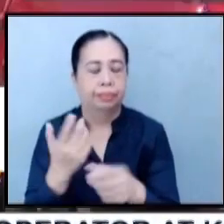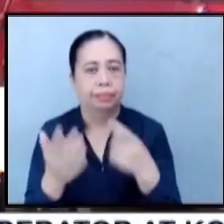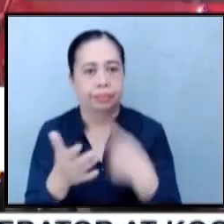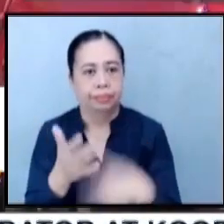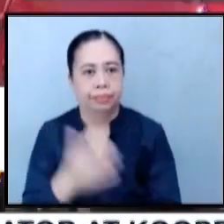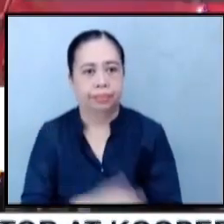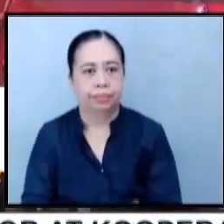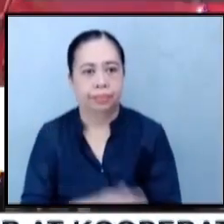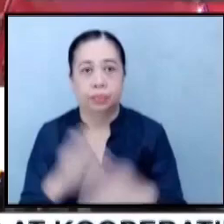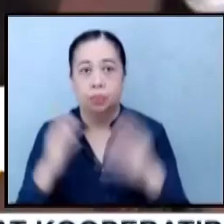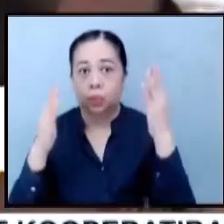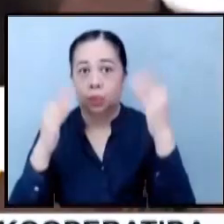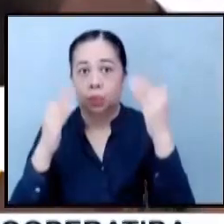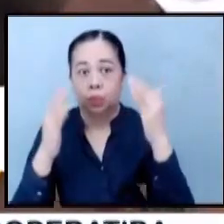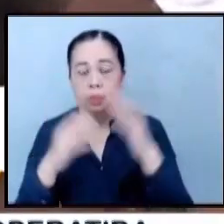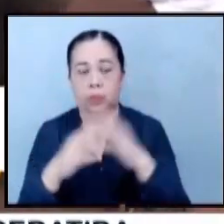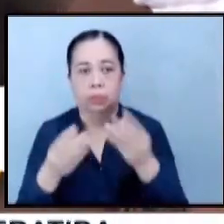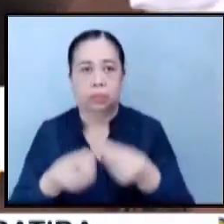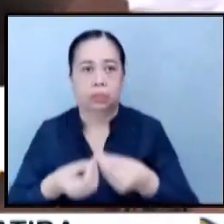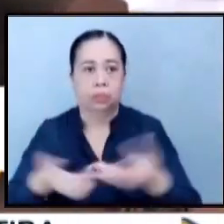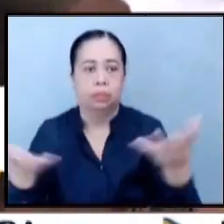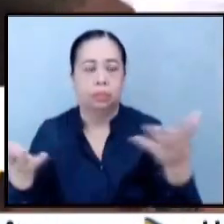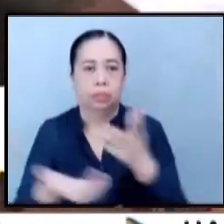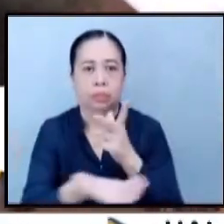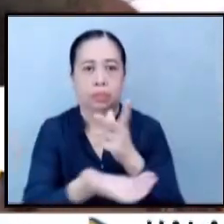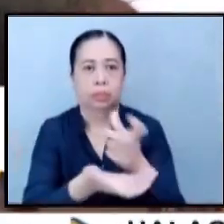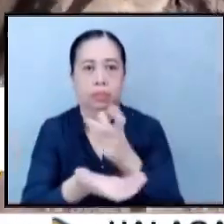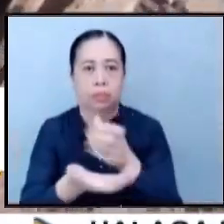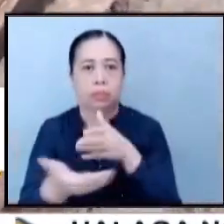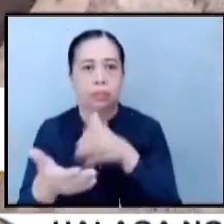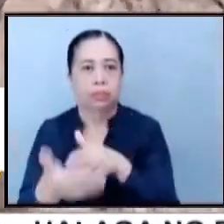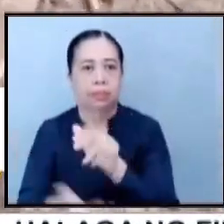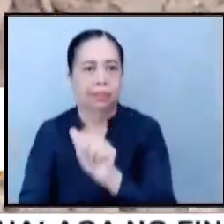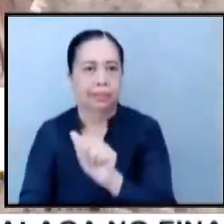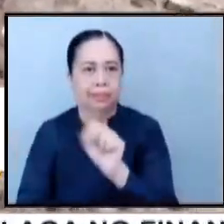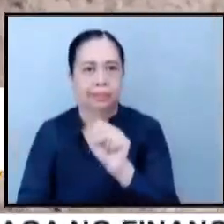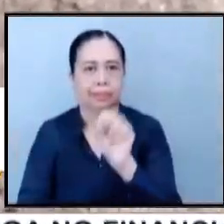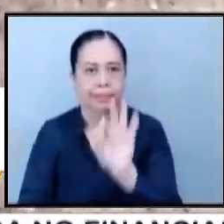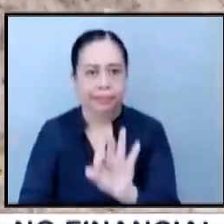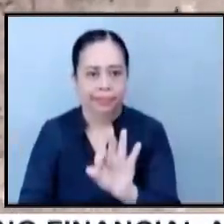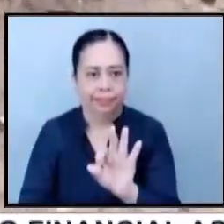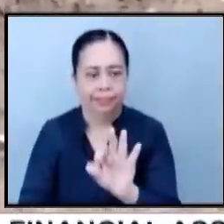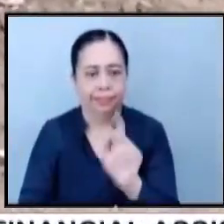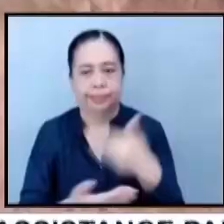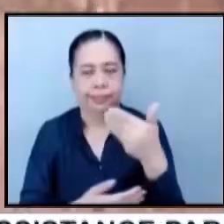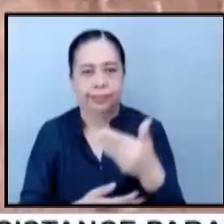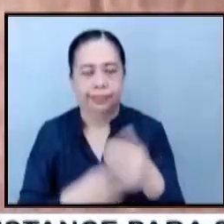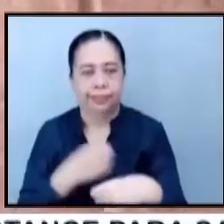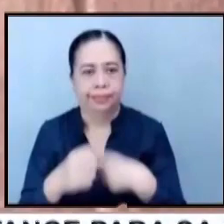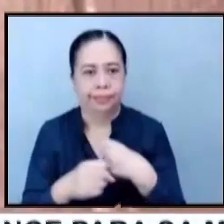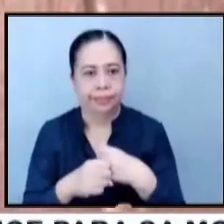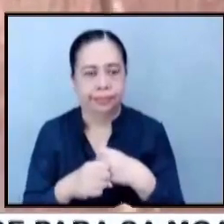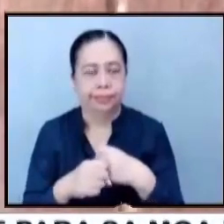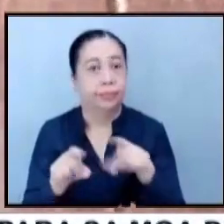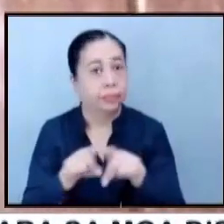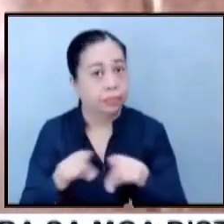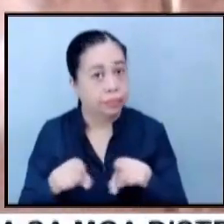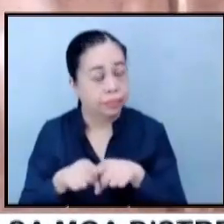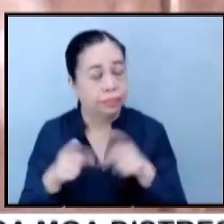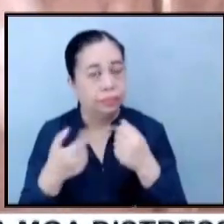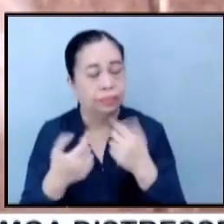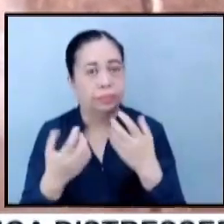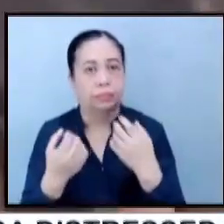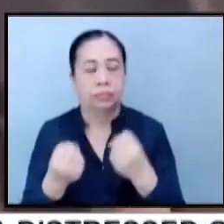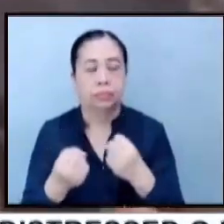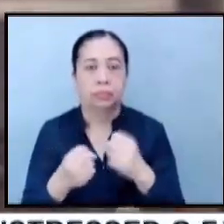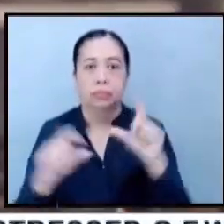ng Agriculture Department na ipamahagi na ang bakuna laban sa African Swine Fever sa Martes. Kasabay din ito ang pinalalakas na